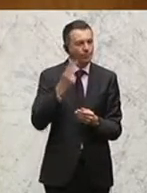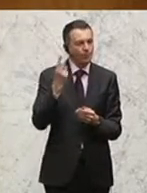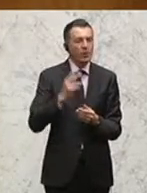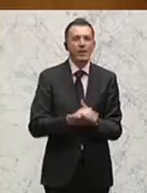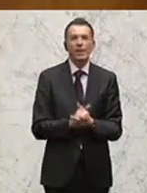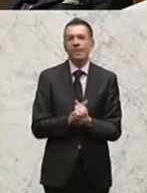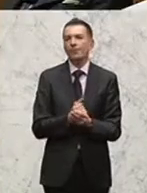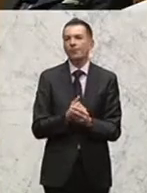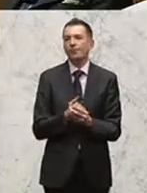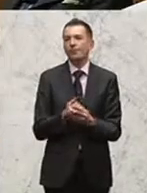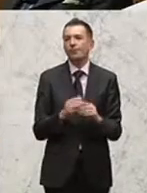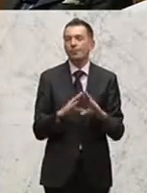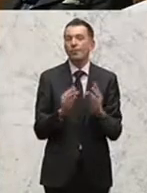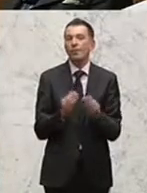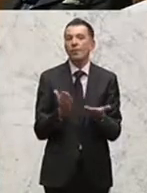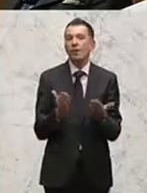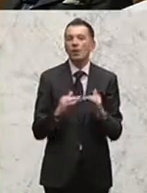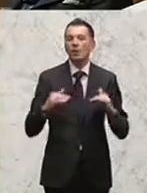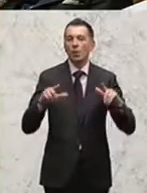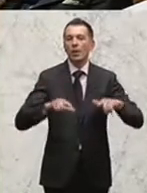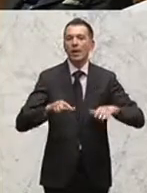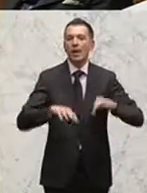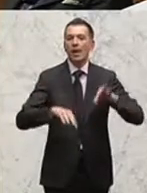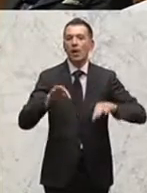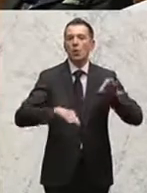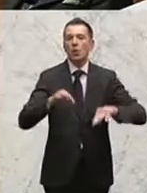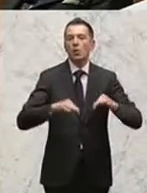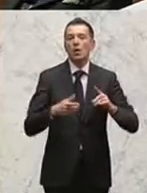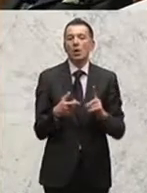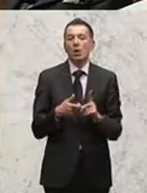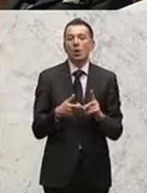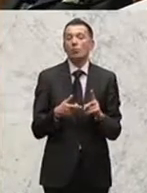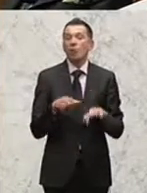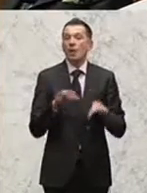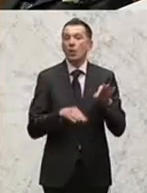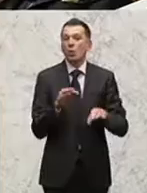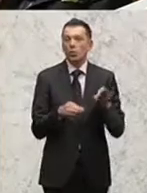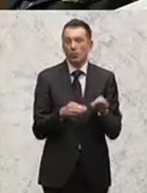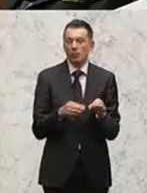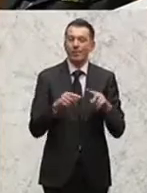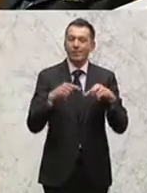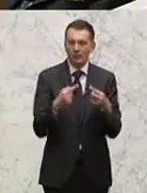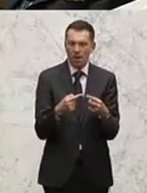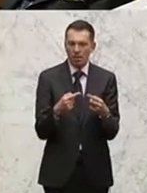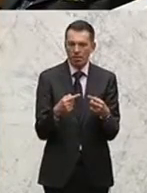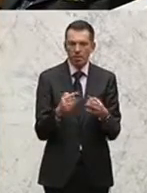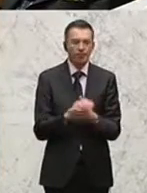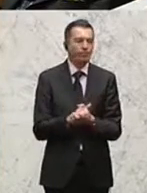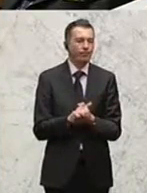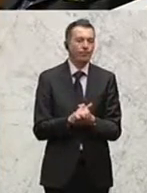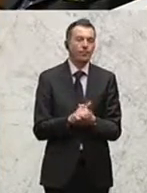Selbstverständlich basiert all das auf den Analysen. Und aufgrund dieser Analysen finden dann eben die